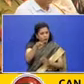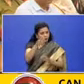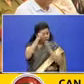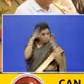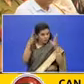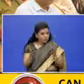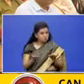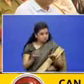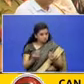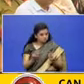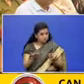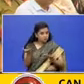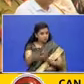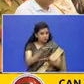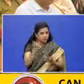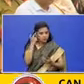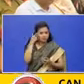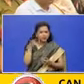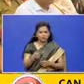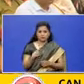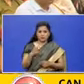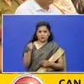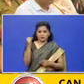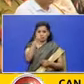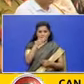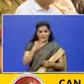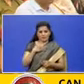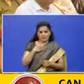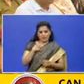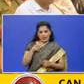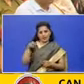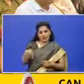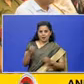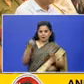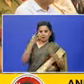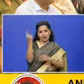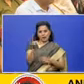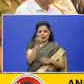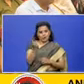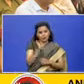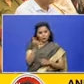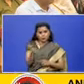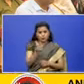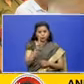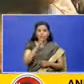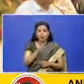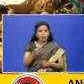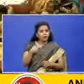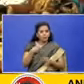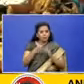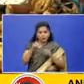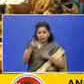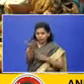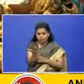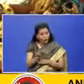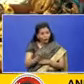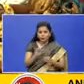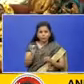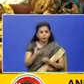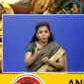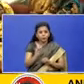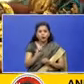कर सकते हैं कि आप महीने भर बिजली का उपयोग करें और आपका बिजली बिल आने के